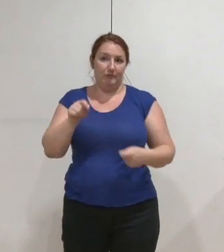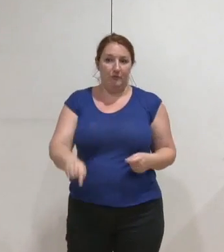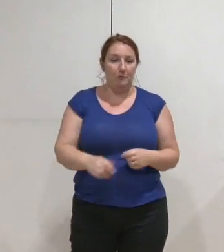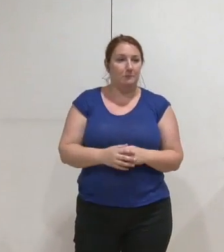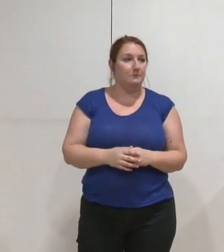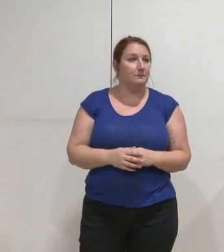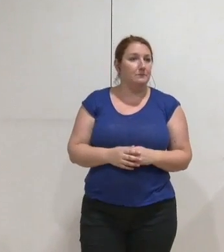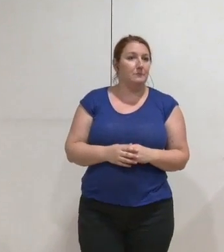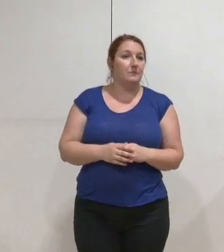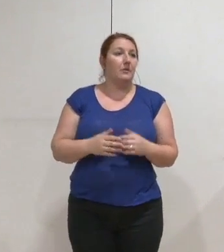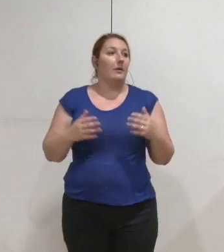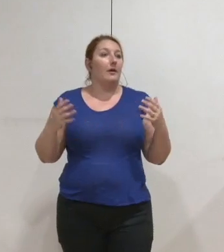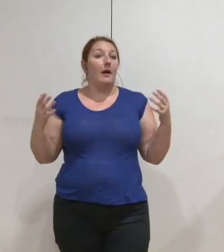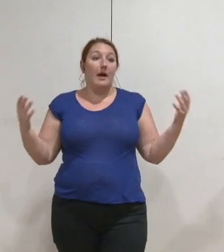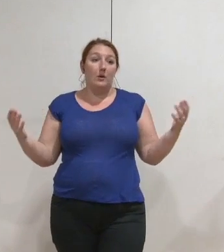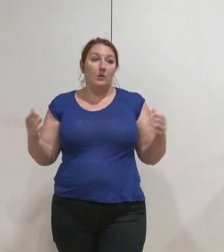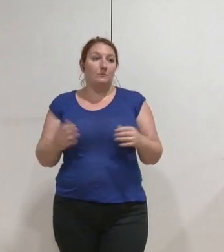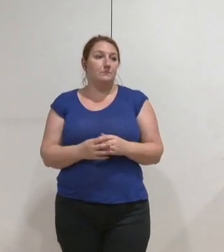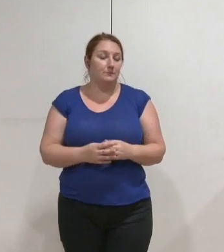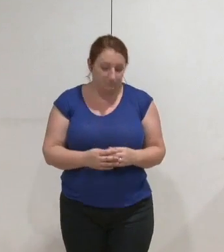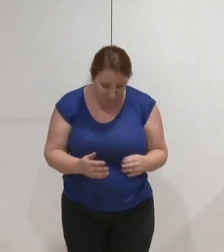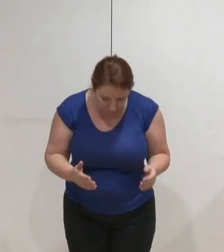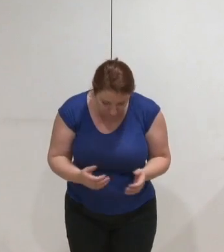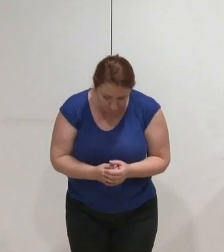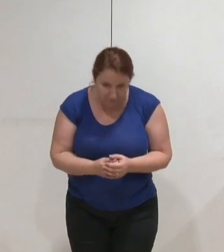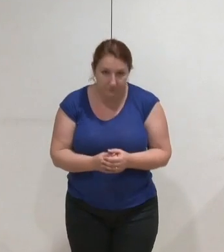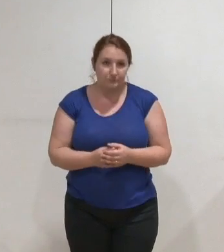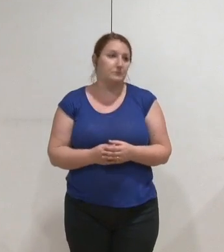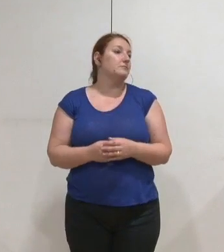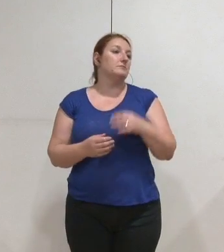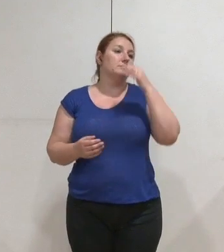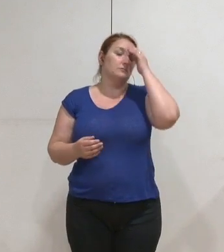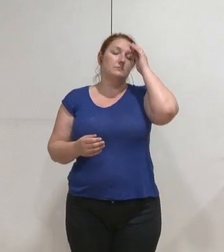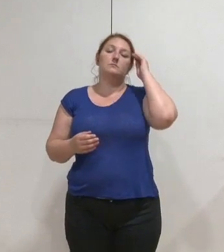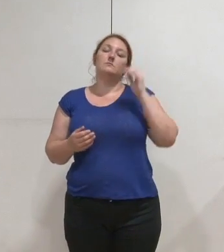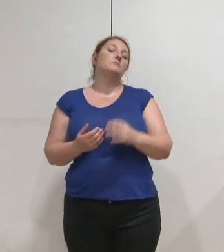comptables alors sur les grands